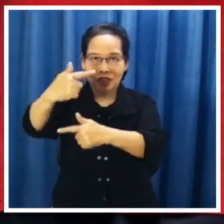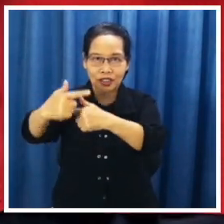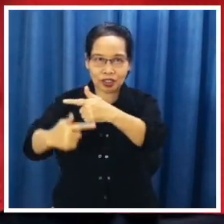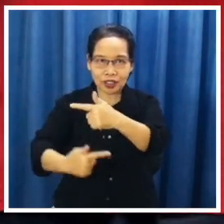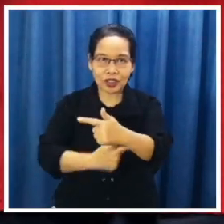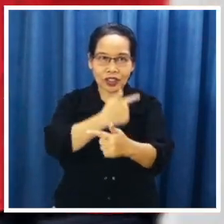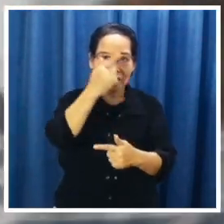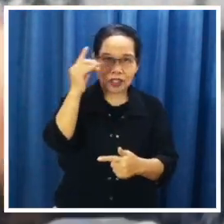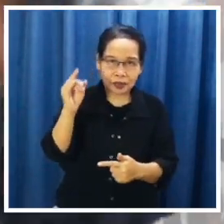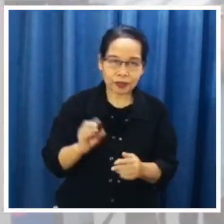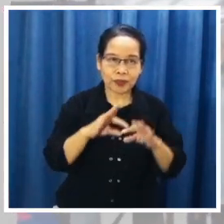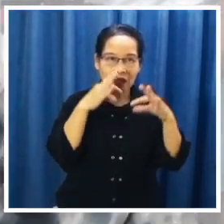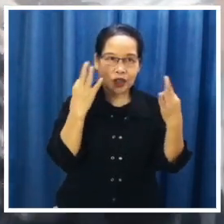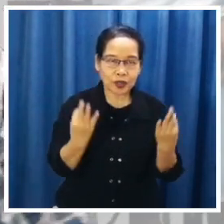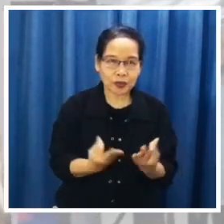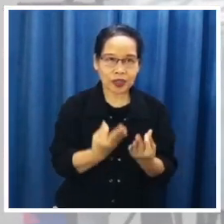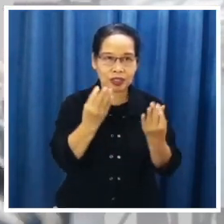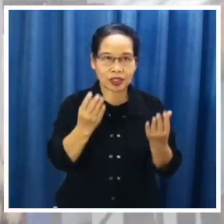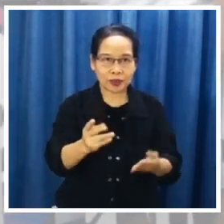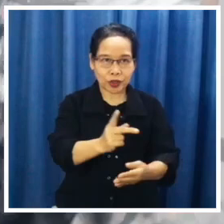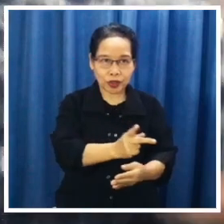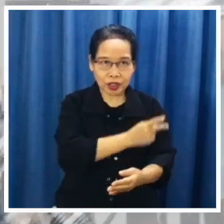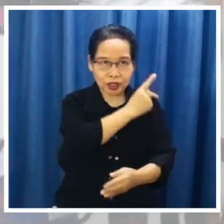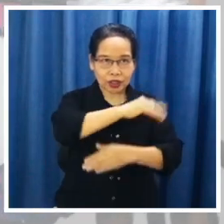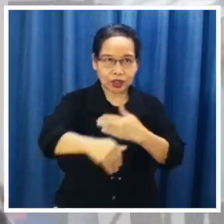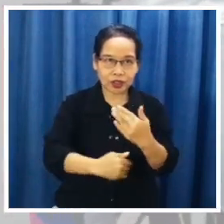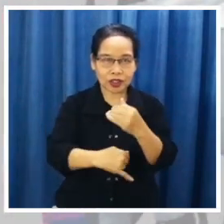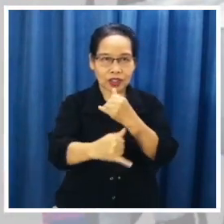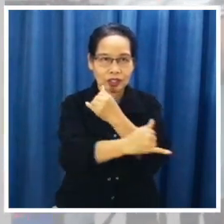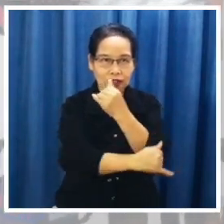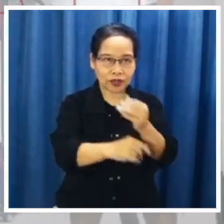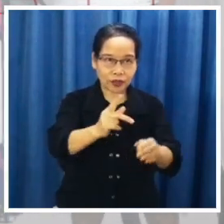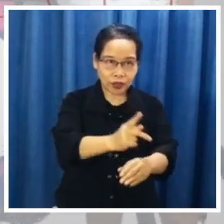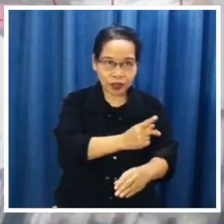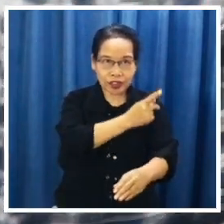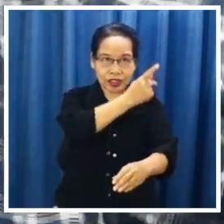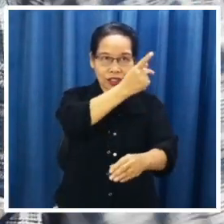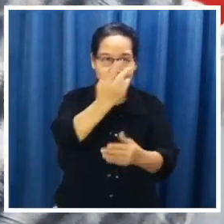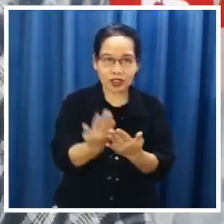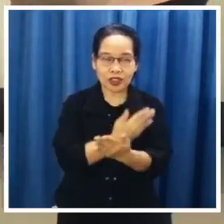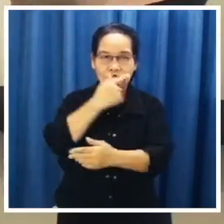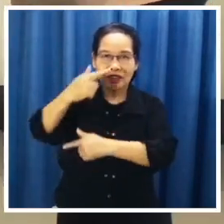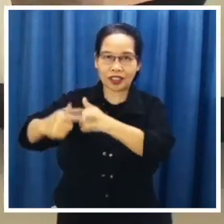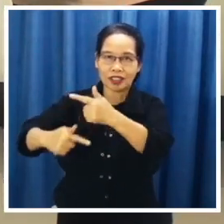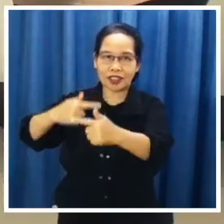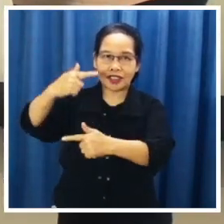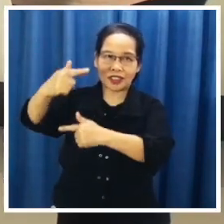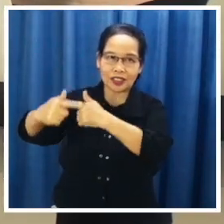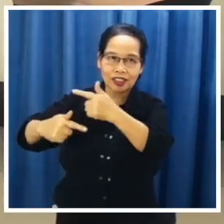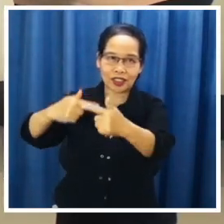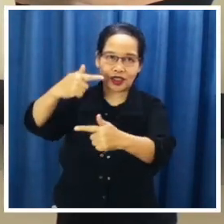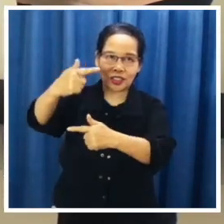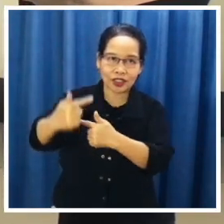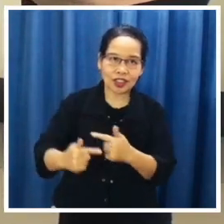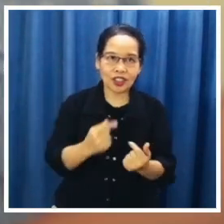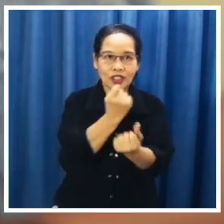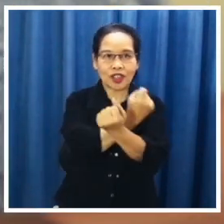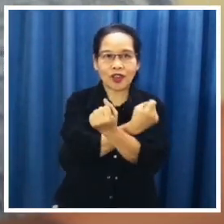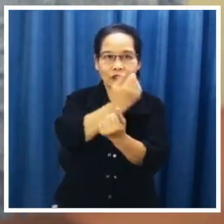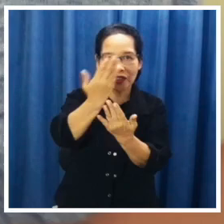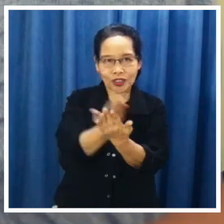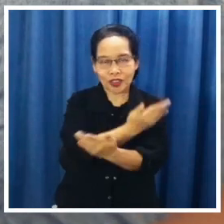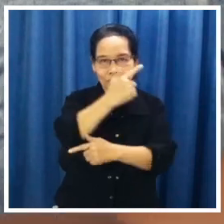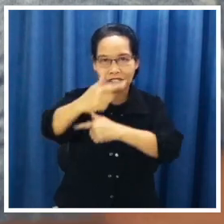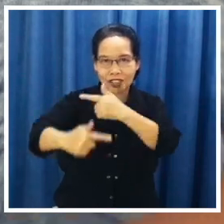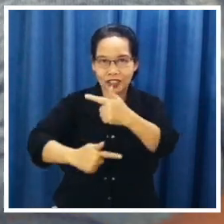Bagong generasyon. Kapag pamilya inangat, buong bansa ay aangat. Bagong generasyon. Ang lab